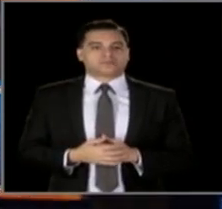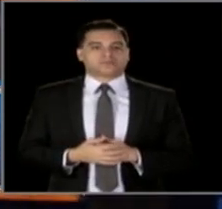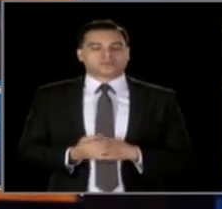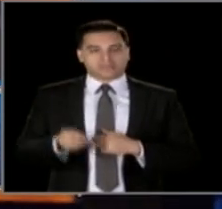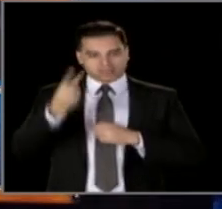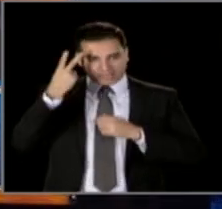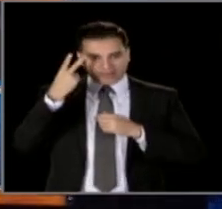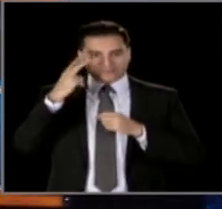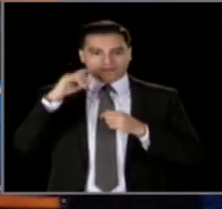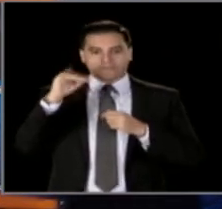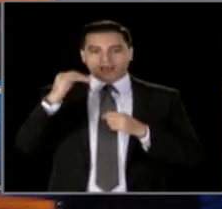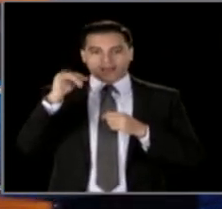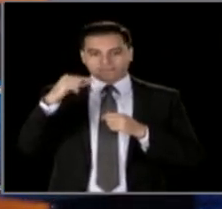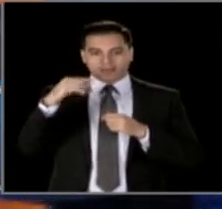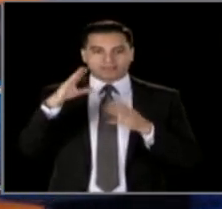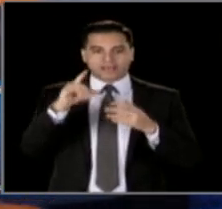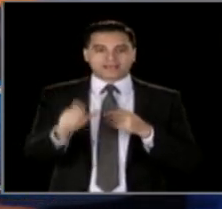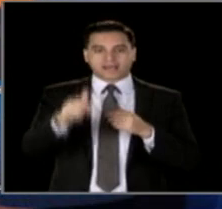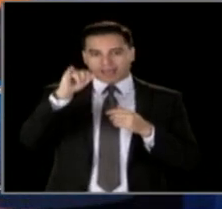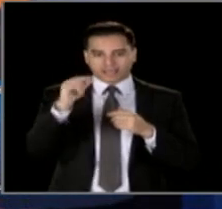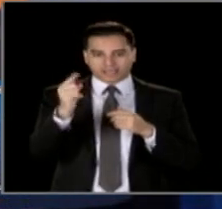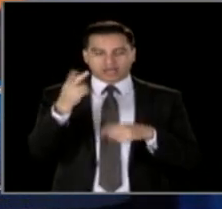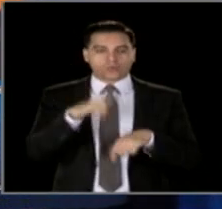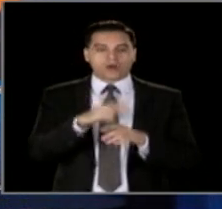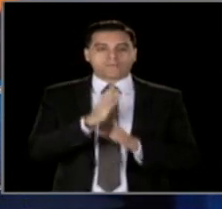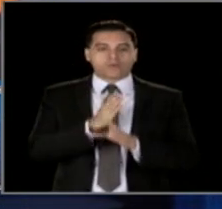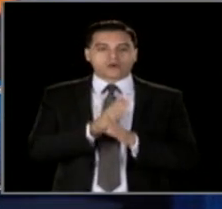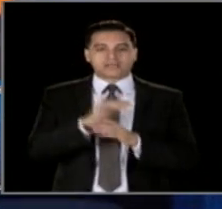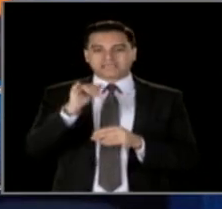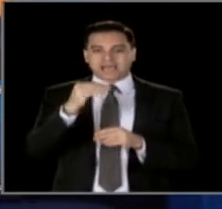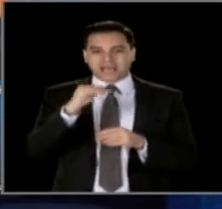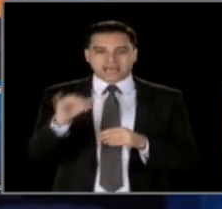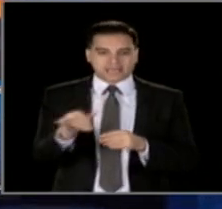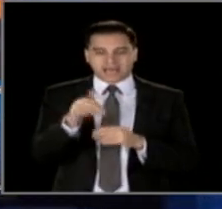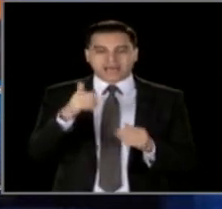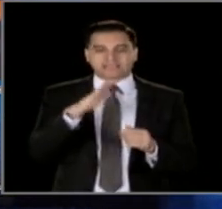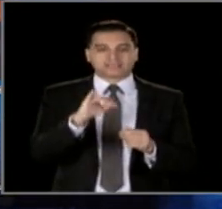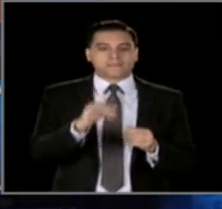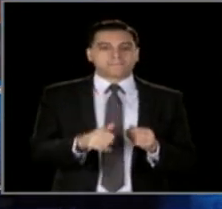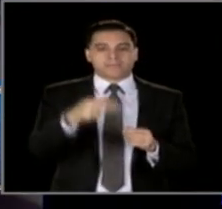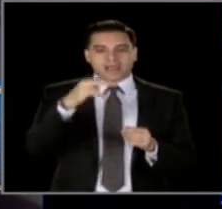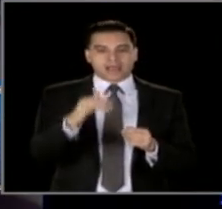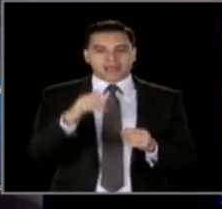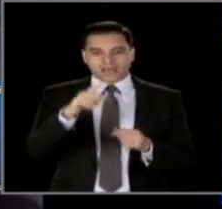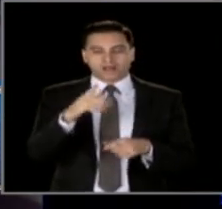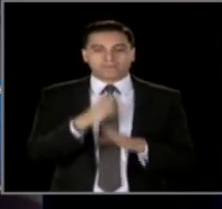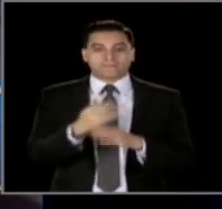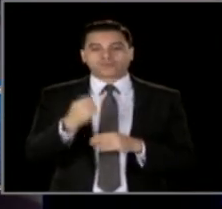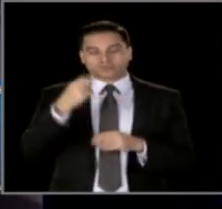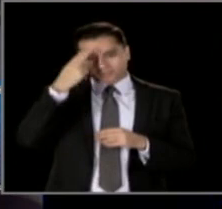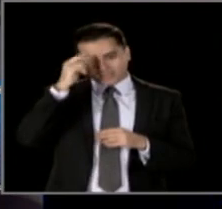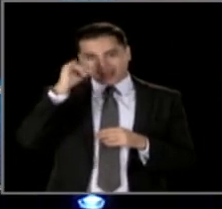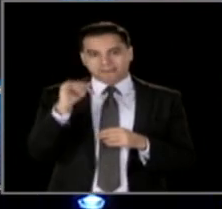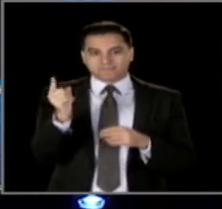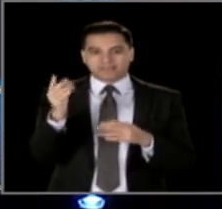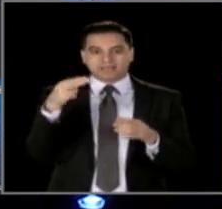تأليف محمد ناير، إخراج يحيى إسماعيل، بطولة أمير عيد،